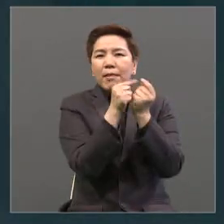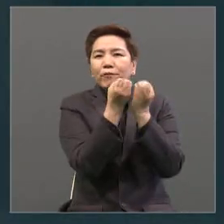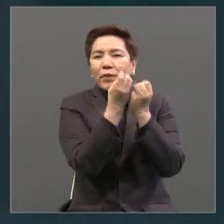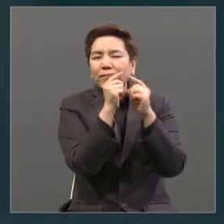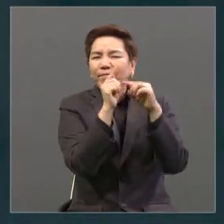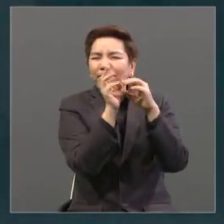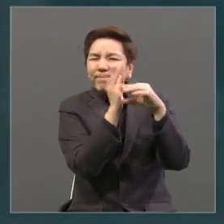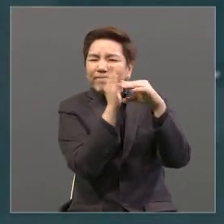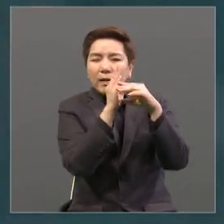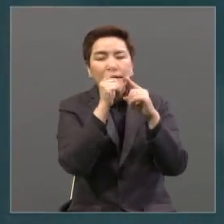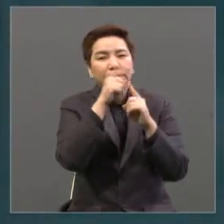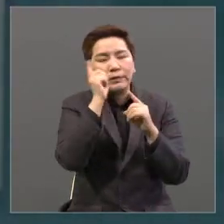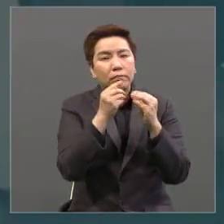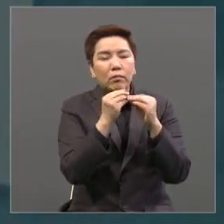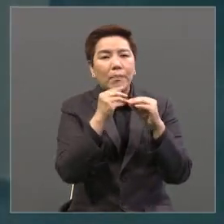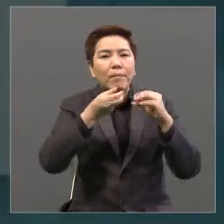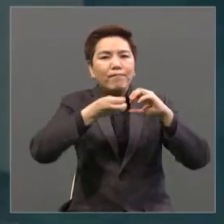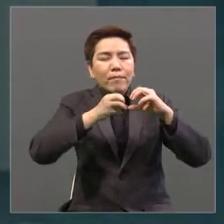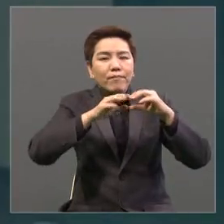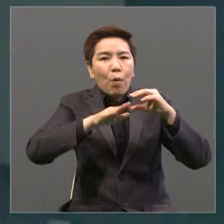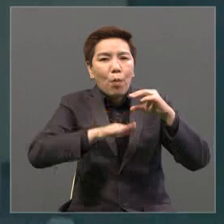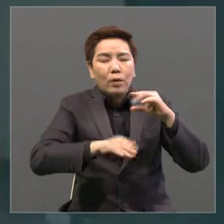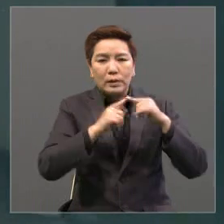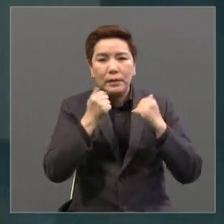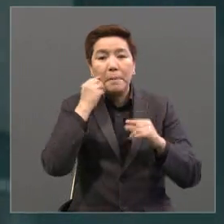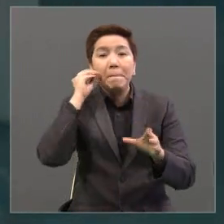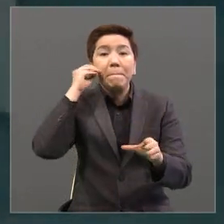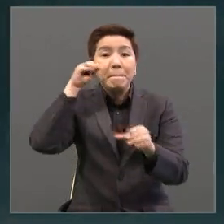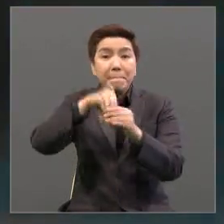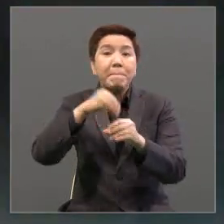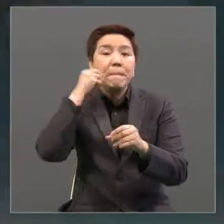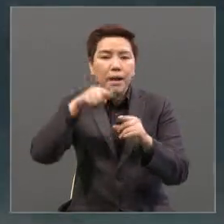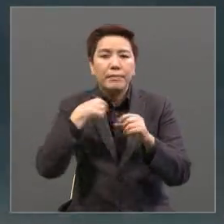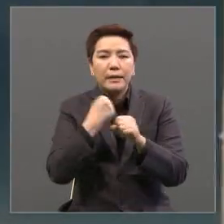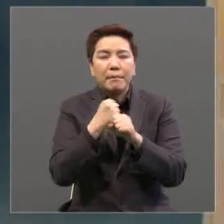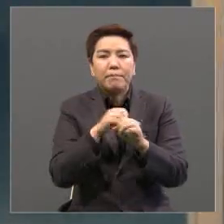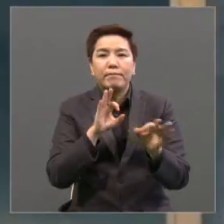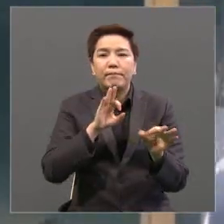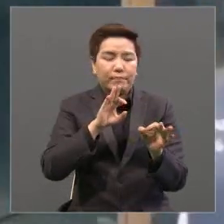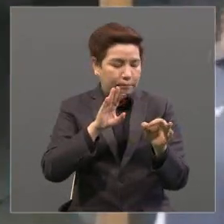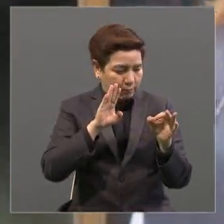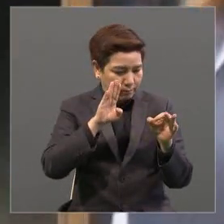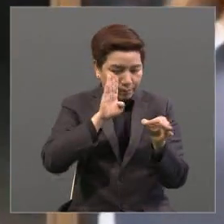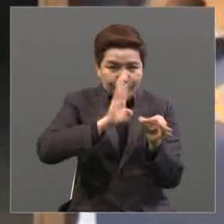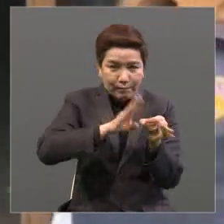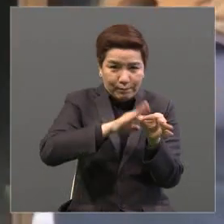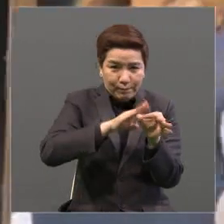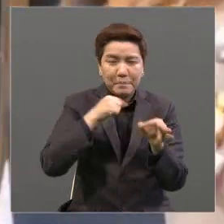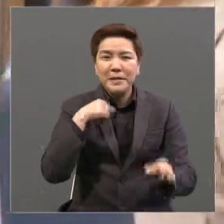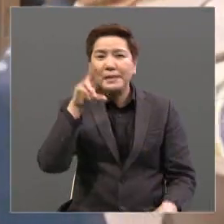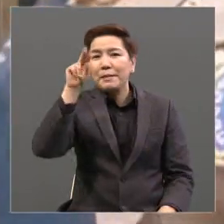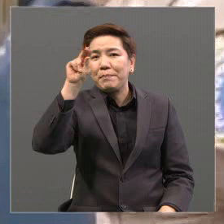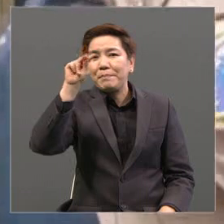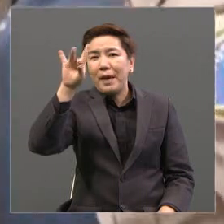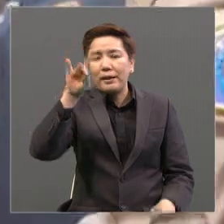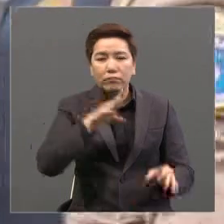คลาดเคลื่อนน้อยกว่าความเป็นจริงหลายเท่าอีกทั้งภายในบ้านเองเค้าบอกว่ามีเครื่องขุดคลิปโต 38เครื่องรวมถึง